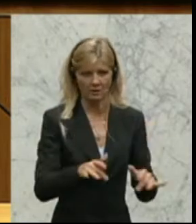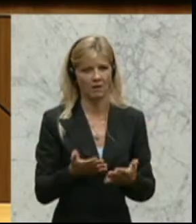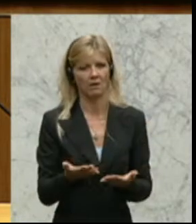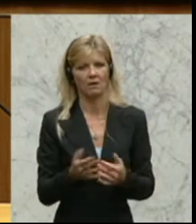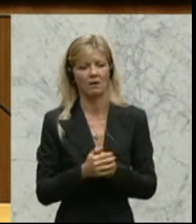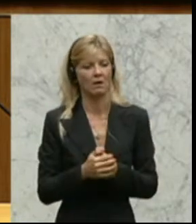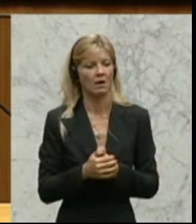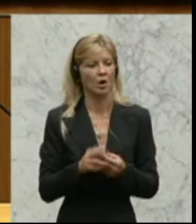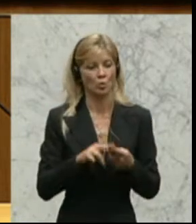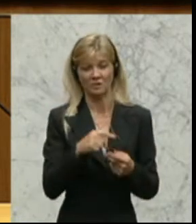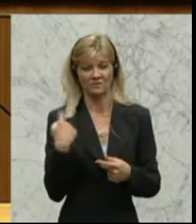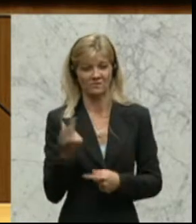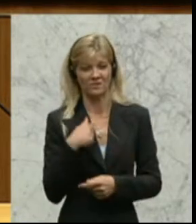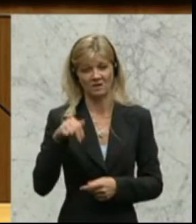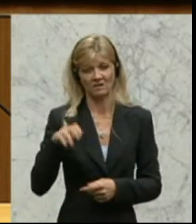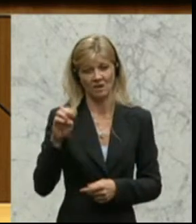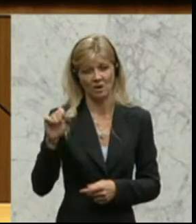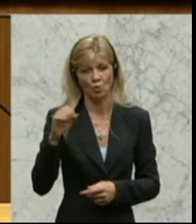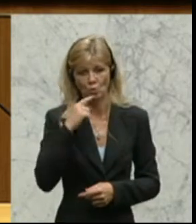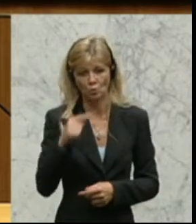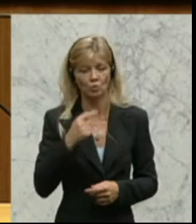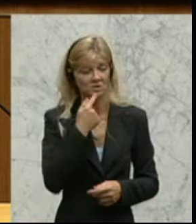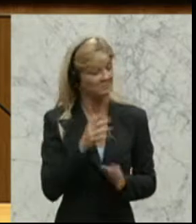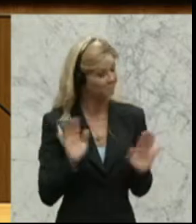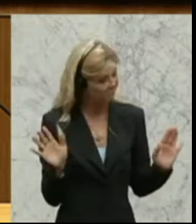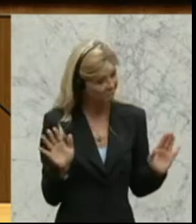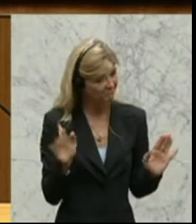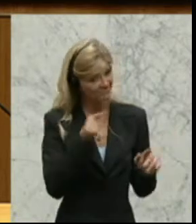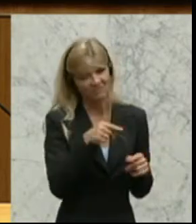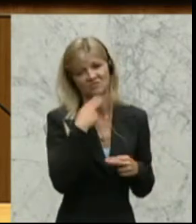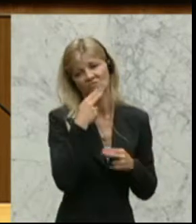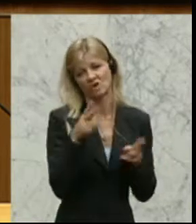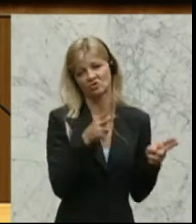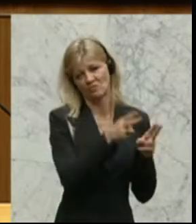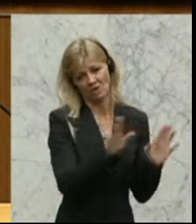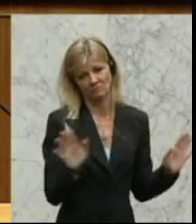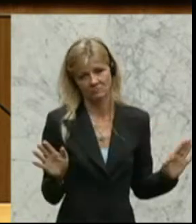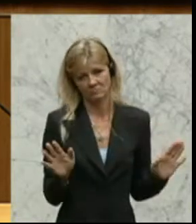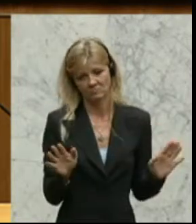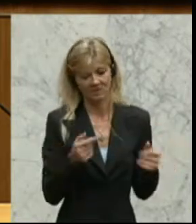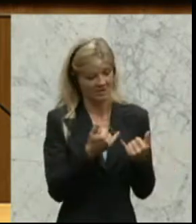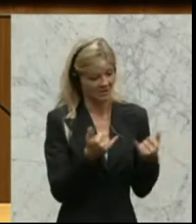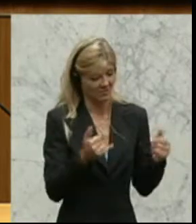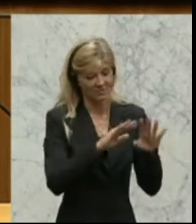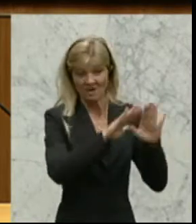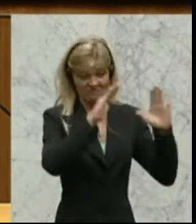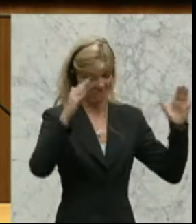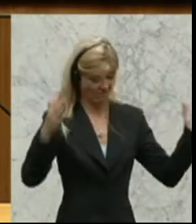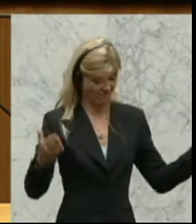bewusst, das ist der falsche Weg. In ein Fass ohne Boden können wir doch nicht immer neue